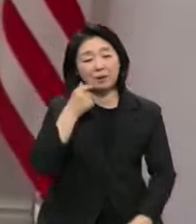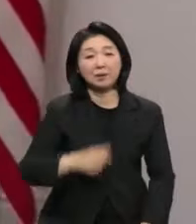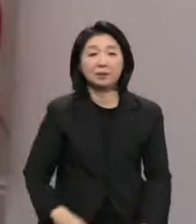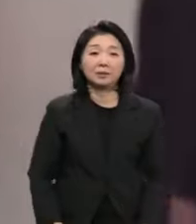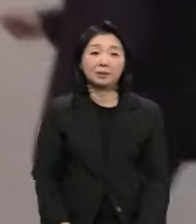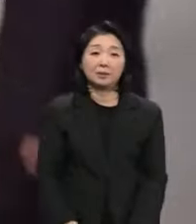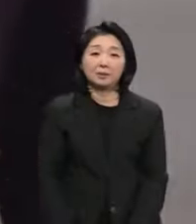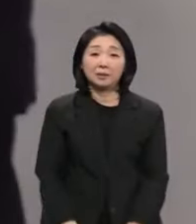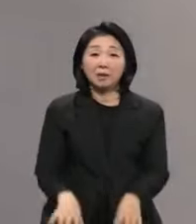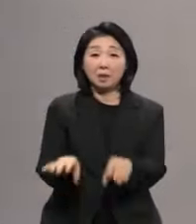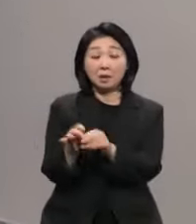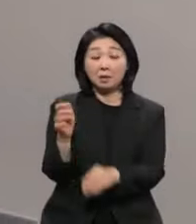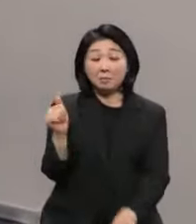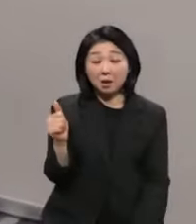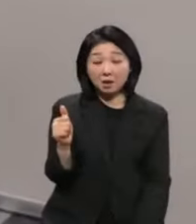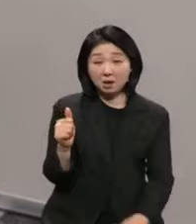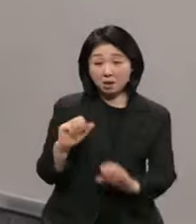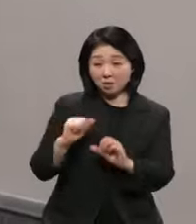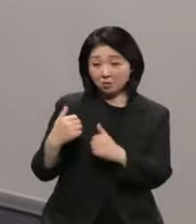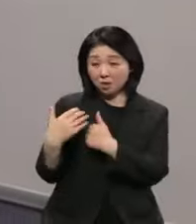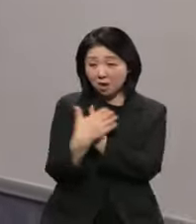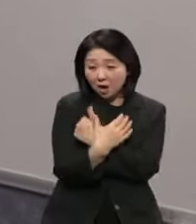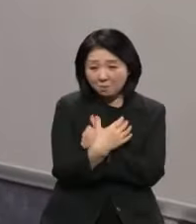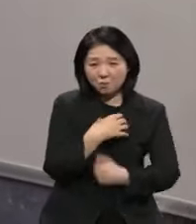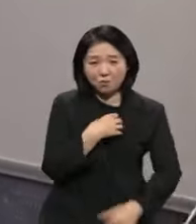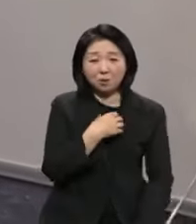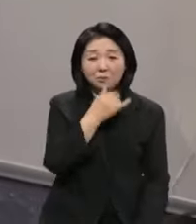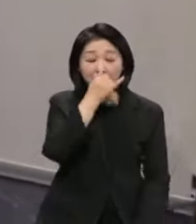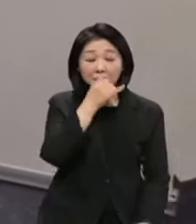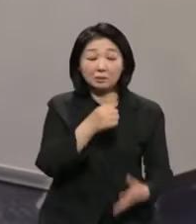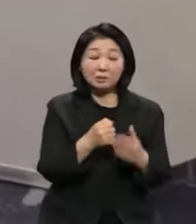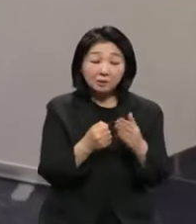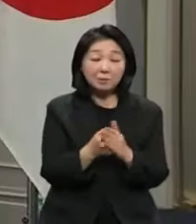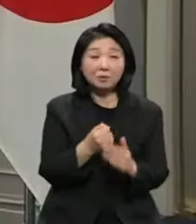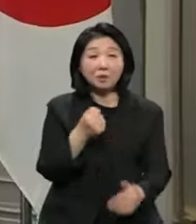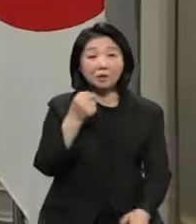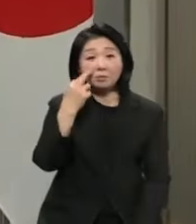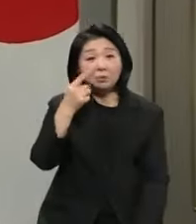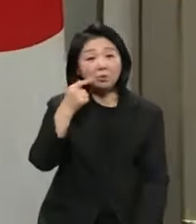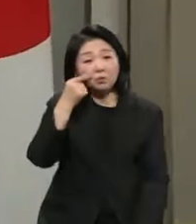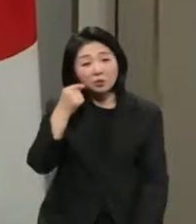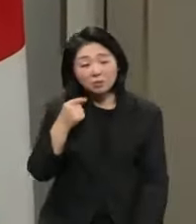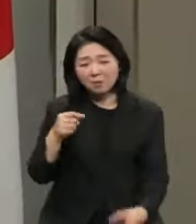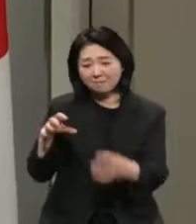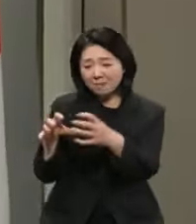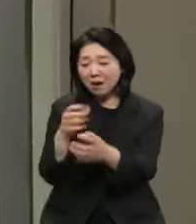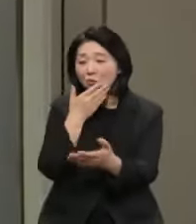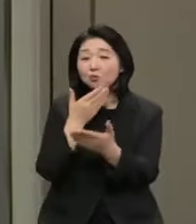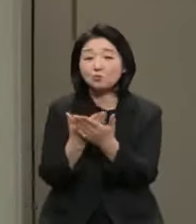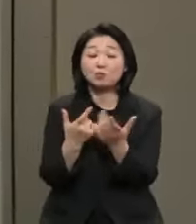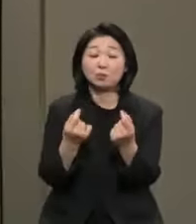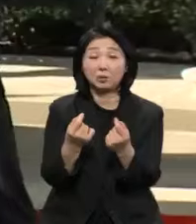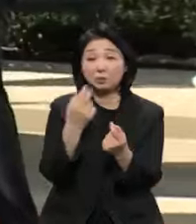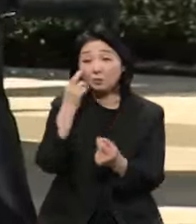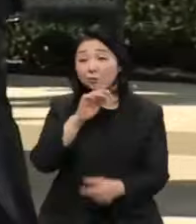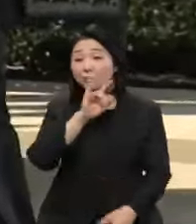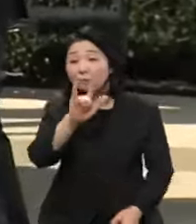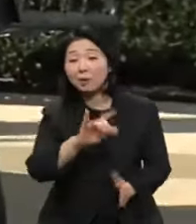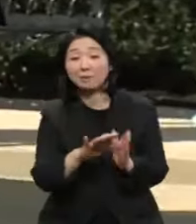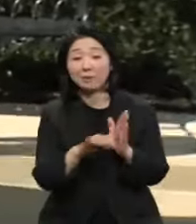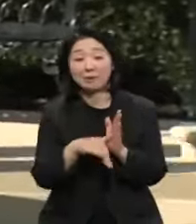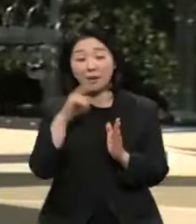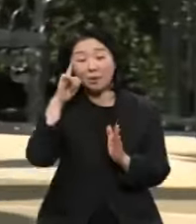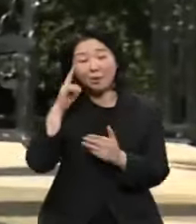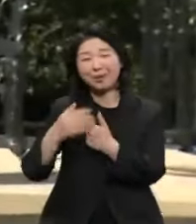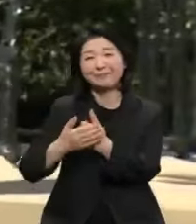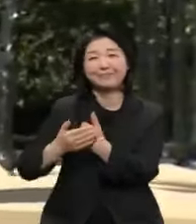기시다 총리는 안보 위협이 가중되는 상황에서 미일 동맹이 더욱 중요해지고 있다며 이번 방미 기간에 초당적